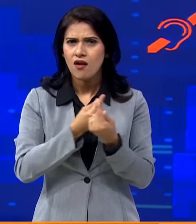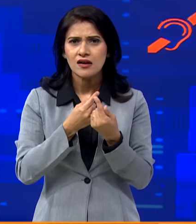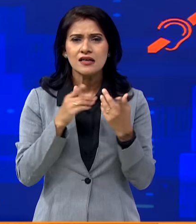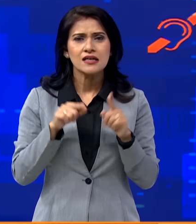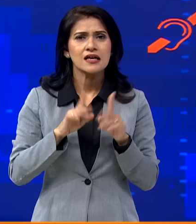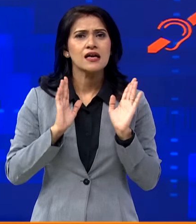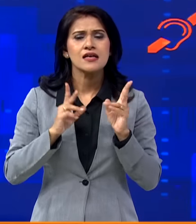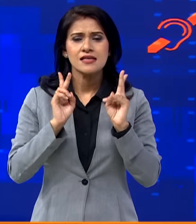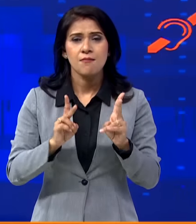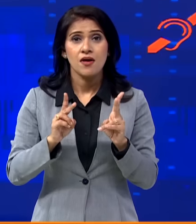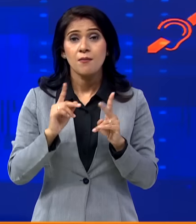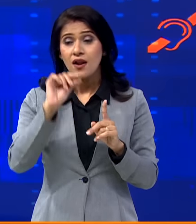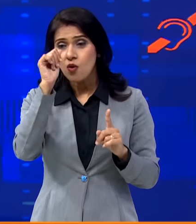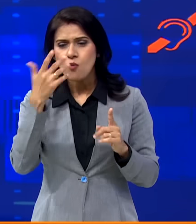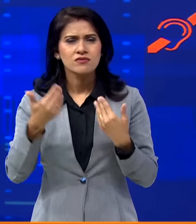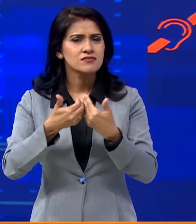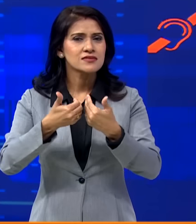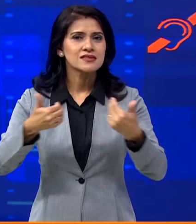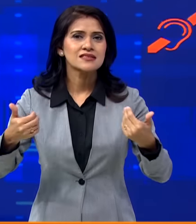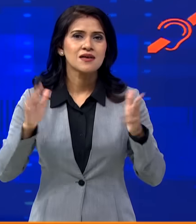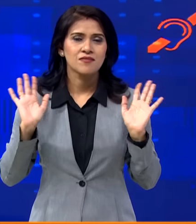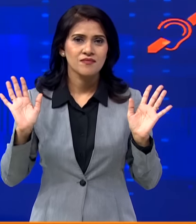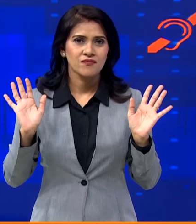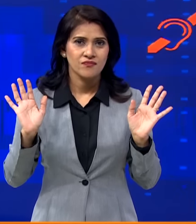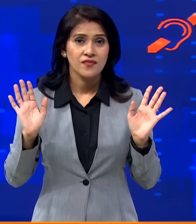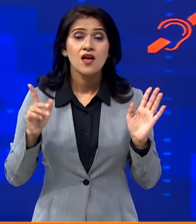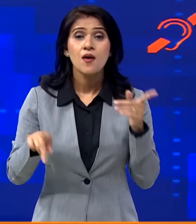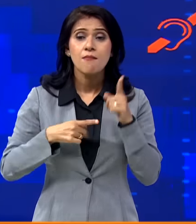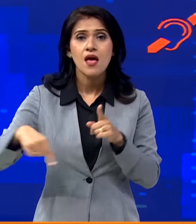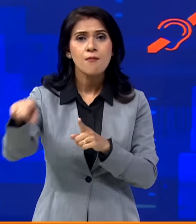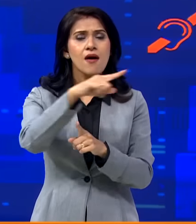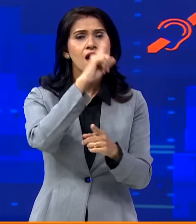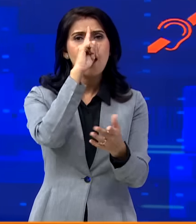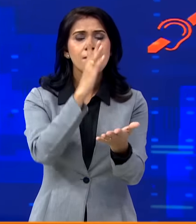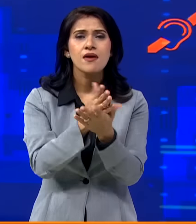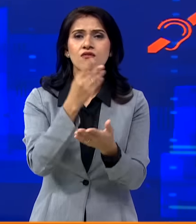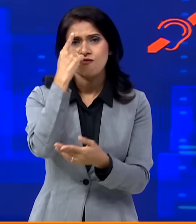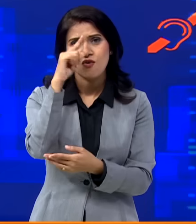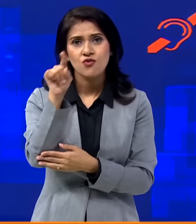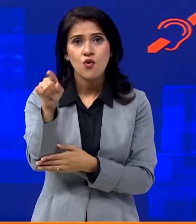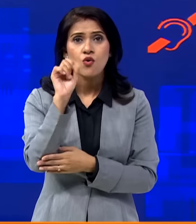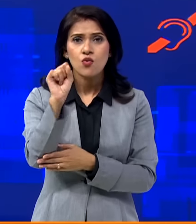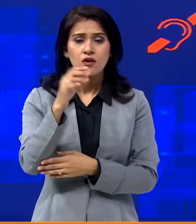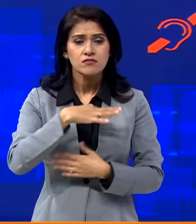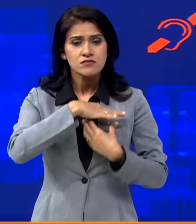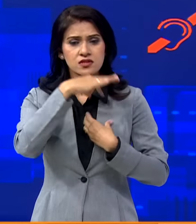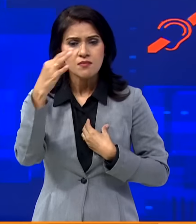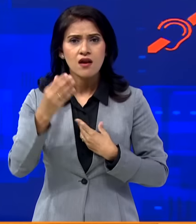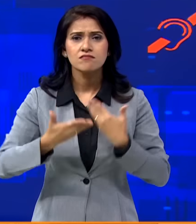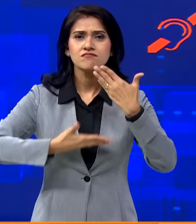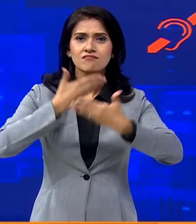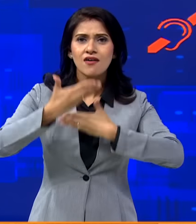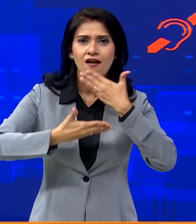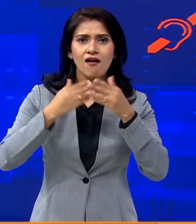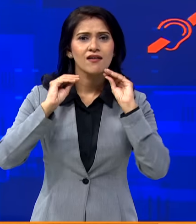जैसे ज्ञानी व्यक्ति से इस देश की आम जनता उम्मीद करती है कि आप अपने आध्यात्मिक शक्ति से